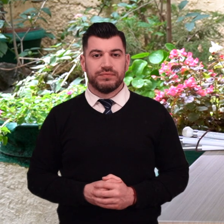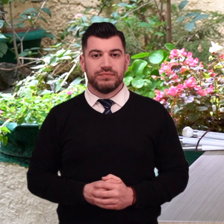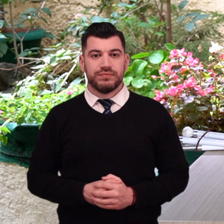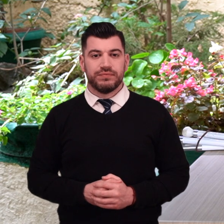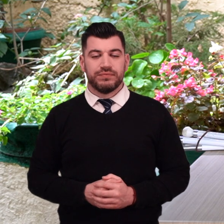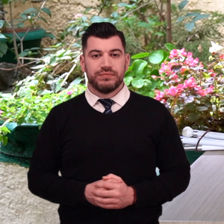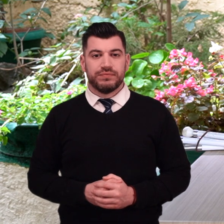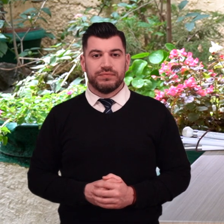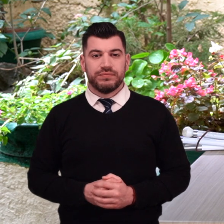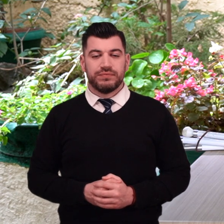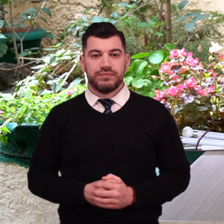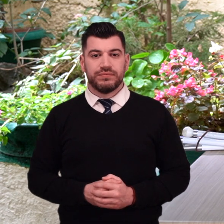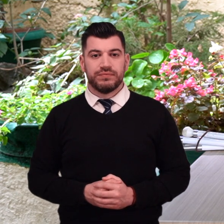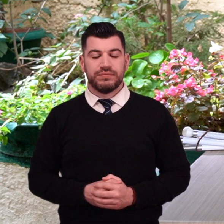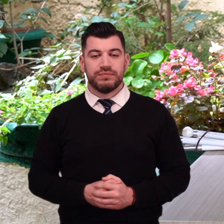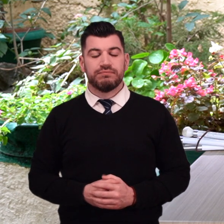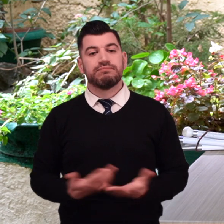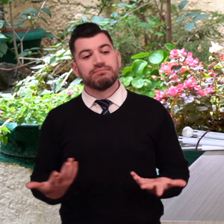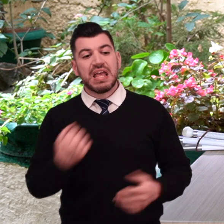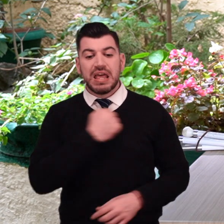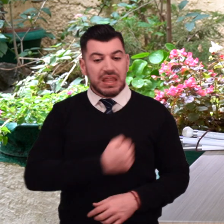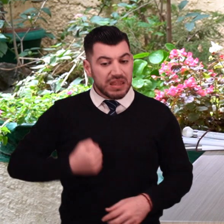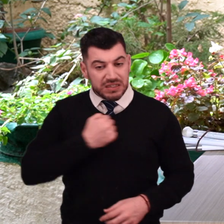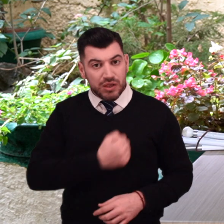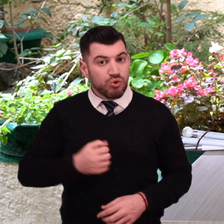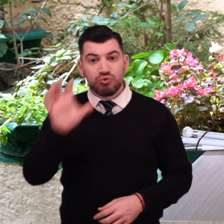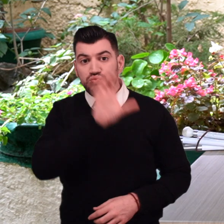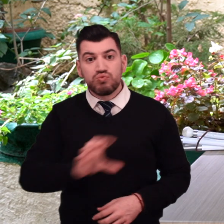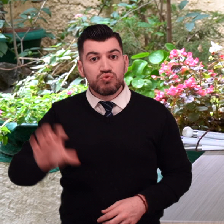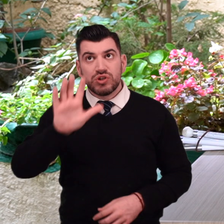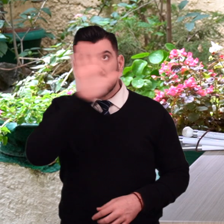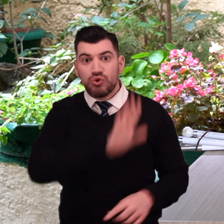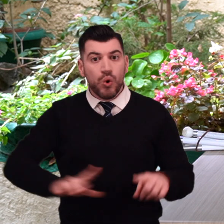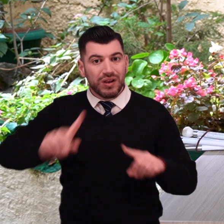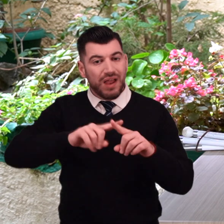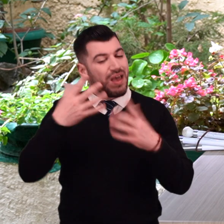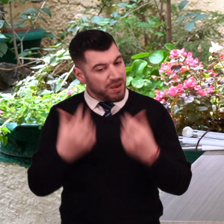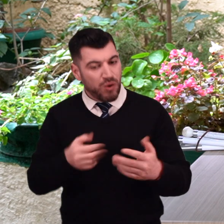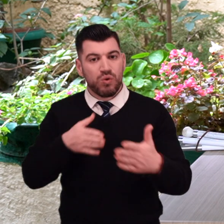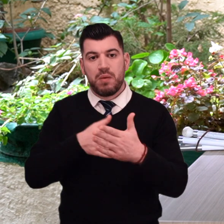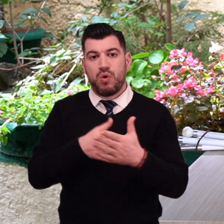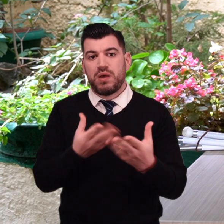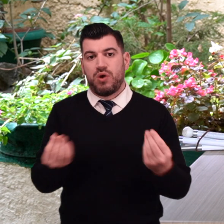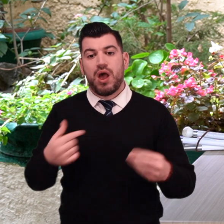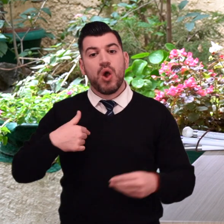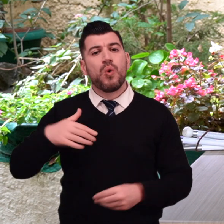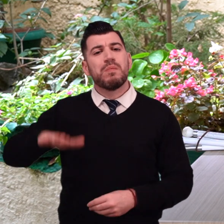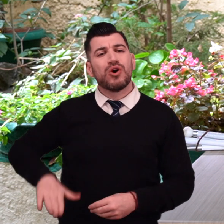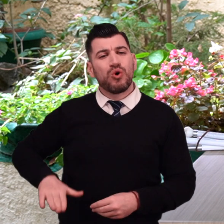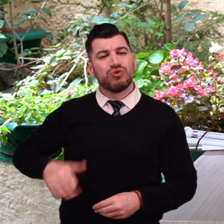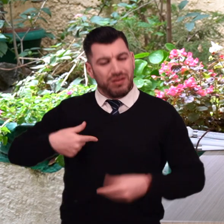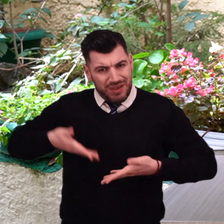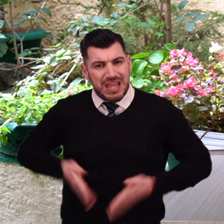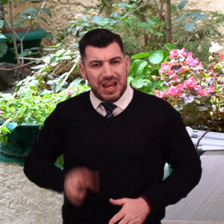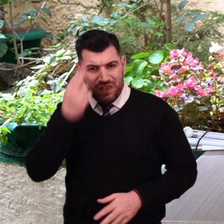Υπάρχει δυστυχώς ένας περιορισμός στα μουσεία γενικότερα, γιατί από μικρός θυμάμαι, έχοντας γεννηθεί τυφλός, όταν πηγαίναμε με το σχολείο εκδρομή,